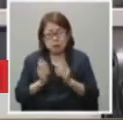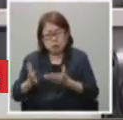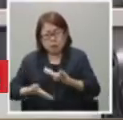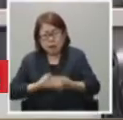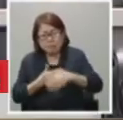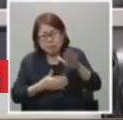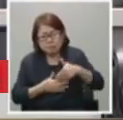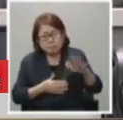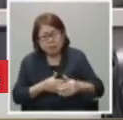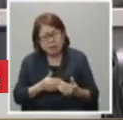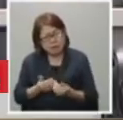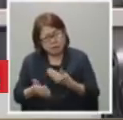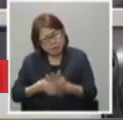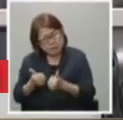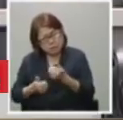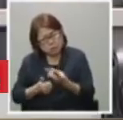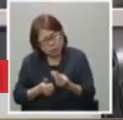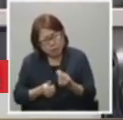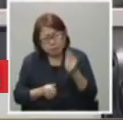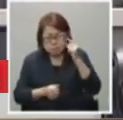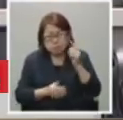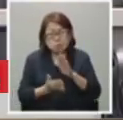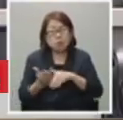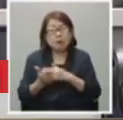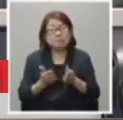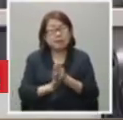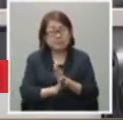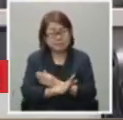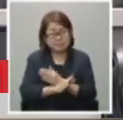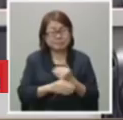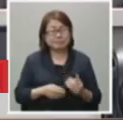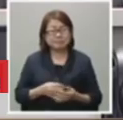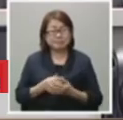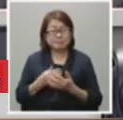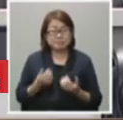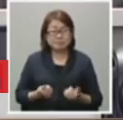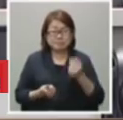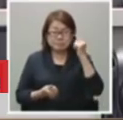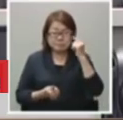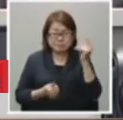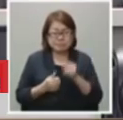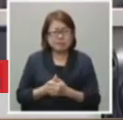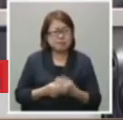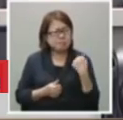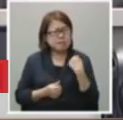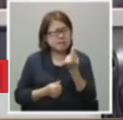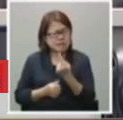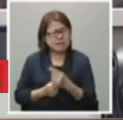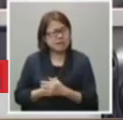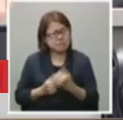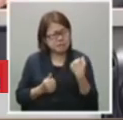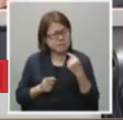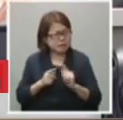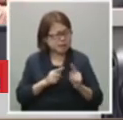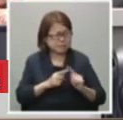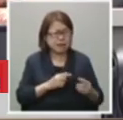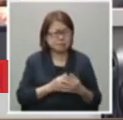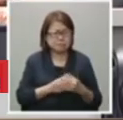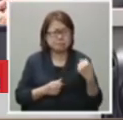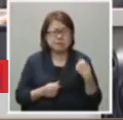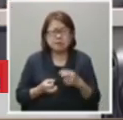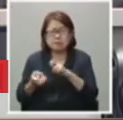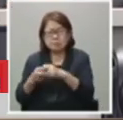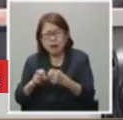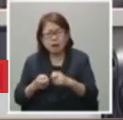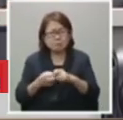แล้วเราจะค้าขายได้เท่านี้มันต้องคิดก่อนครับแล้ววันหนึ่งไม่ใช่แค่โคลิกอย่างเดียวแหละครับมีอย่างอื่นอีกเราจะแก้ยังไงครับอ้าวโคลิกเลยบ